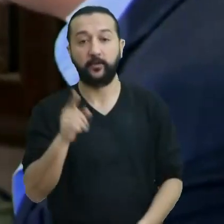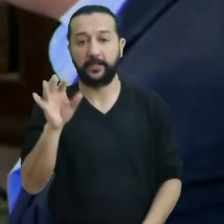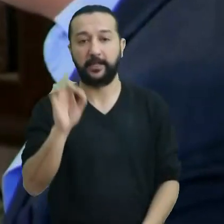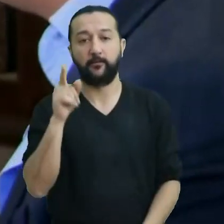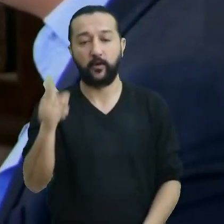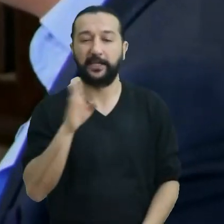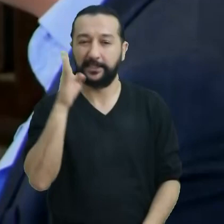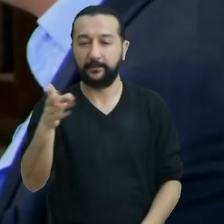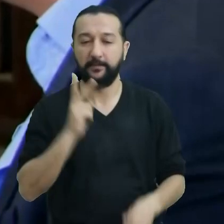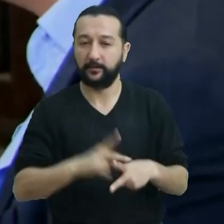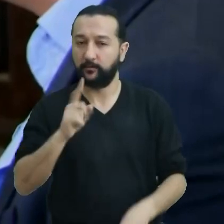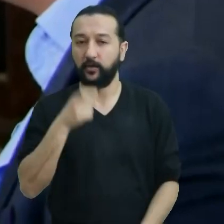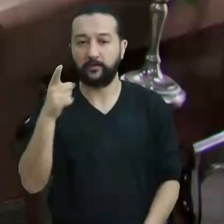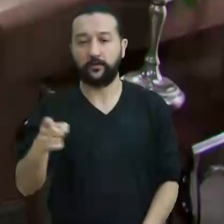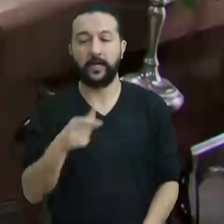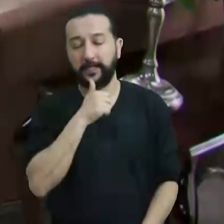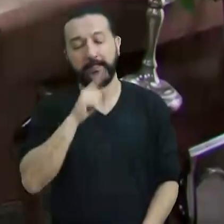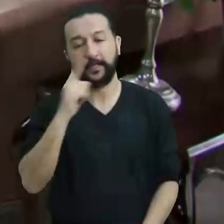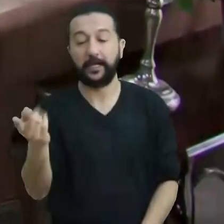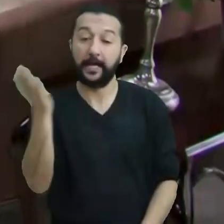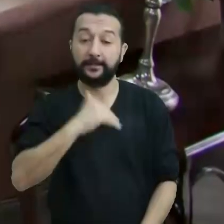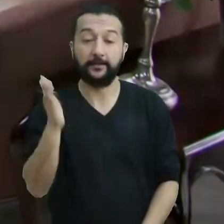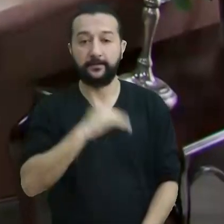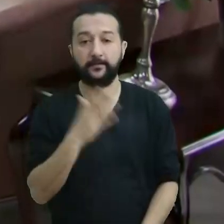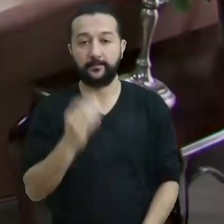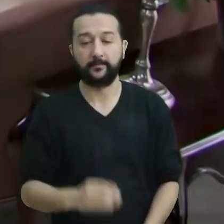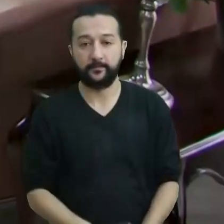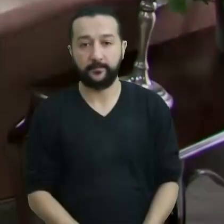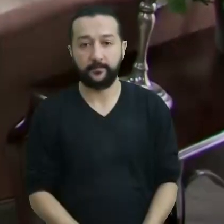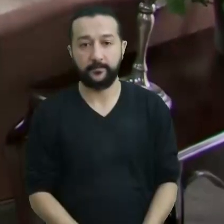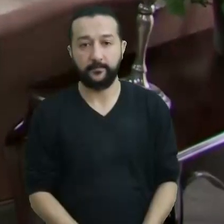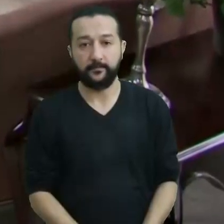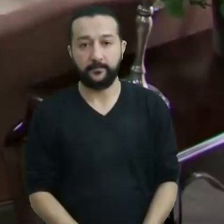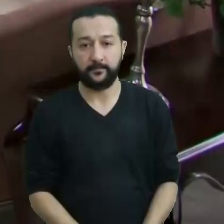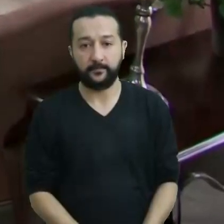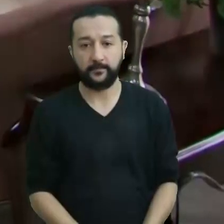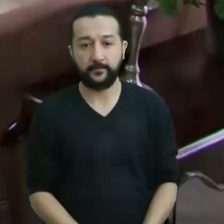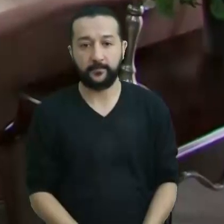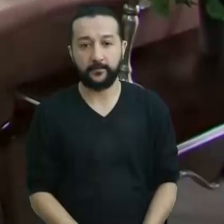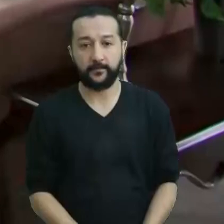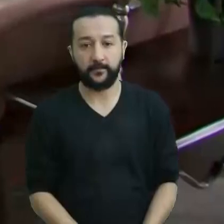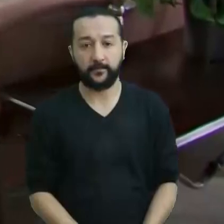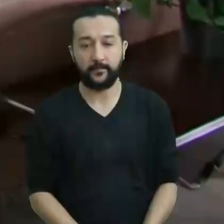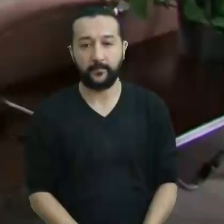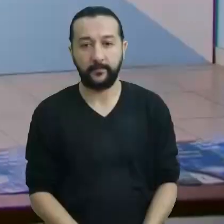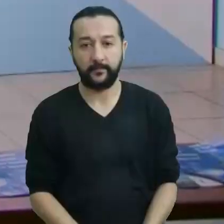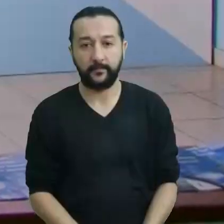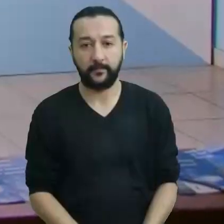o. Gidip bir an önce bulalım Şükrü Efendi. Hadi. Nurhan önde, Sarp arkasında koşarak